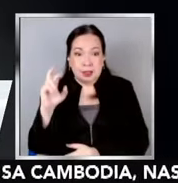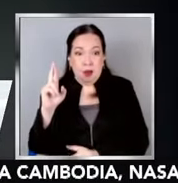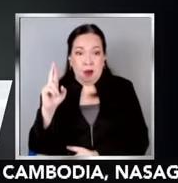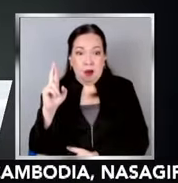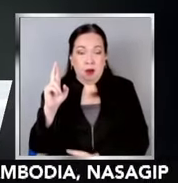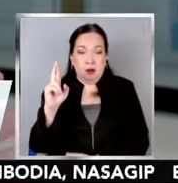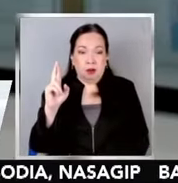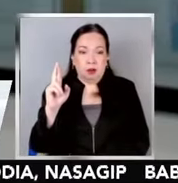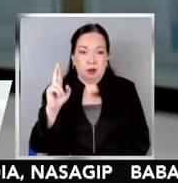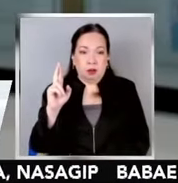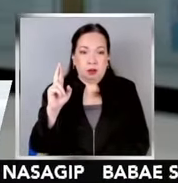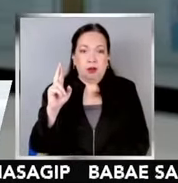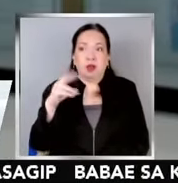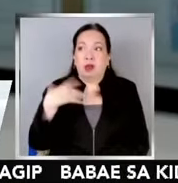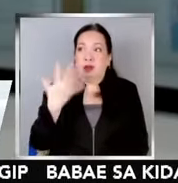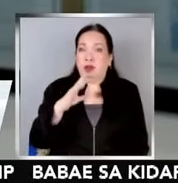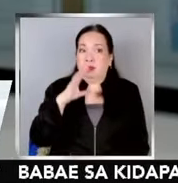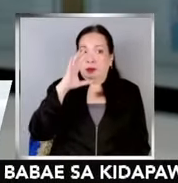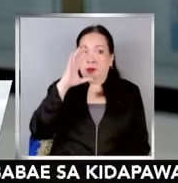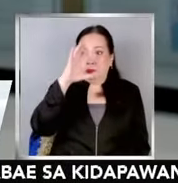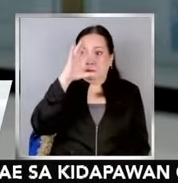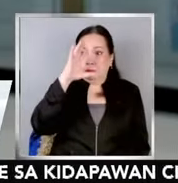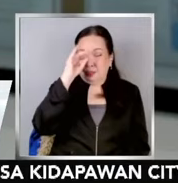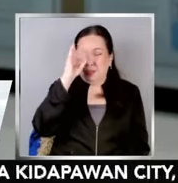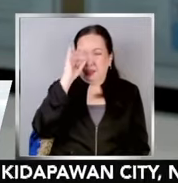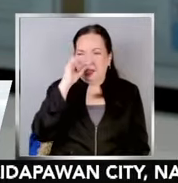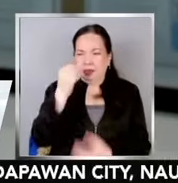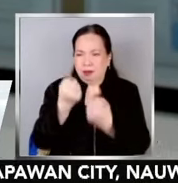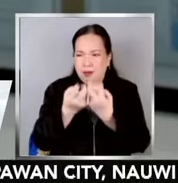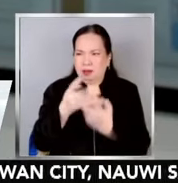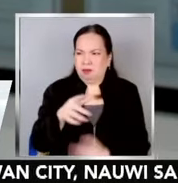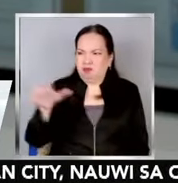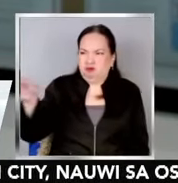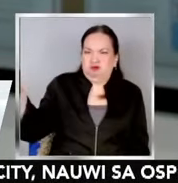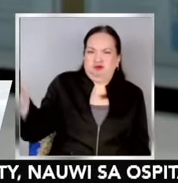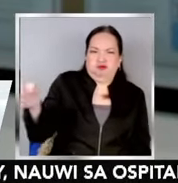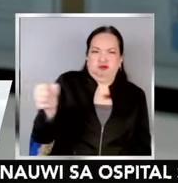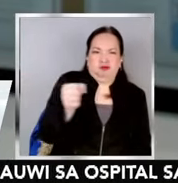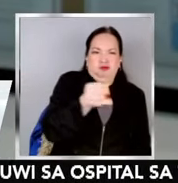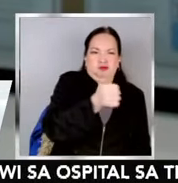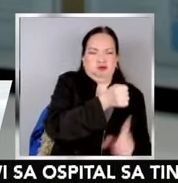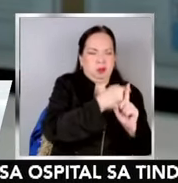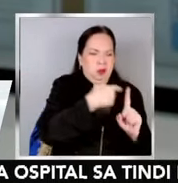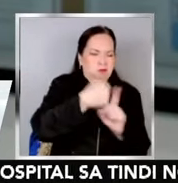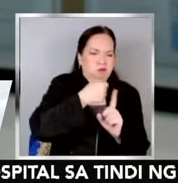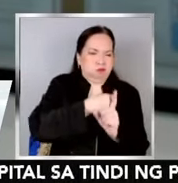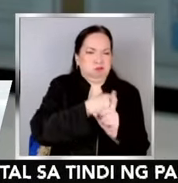nung kanyang live-in partner, binugbog sa labas na nung bahay ng kanyang kaibigan.